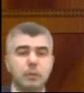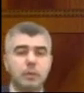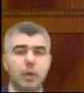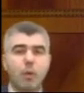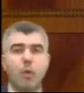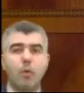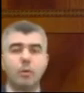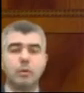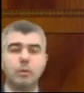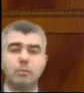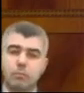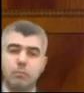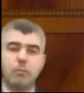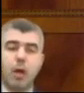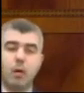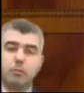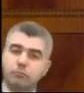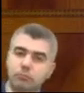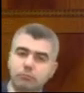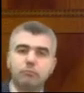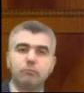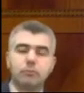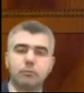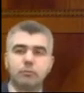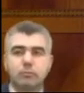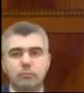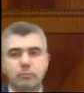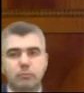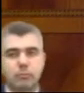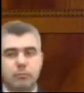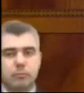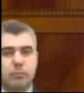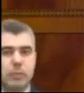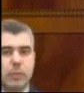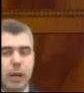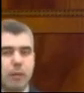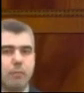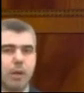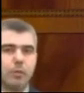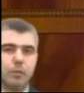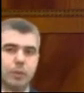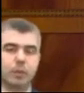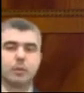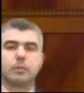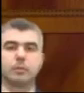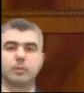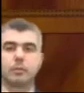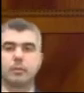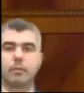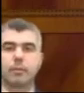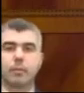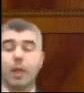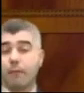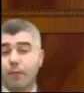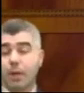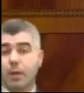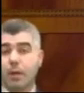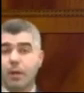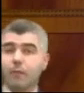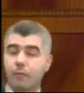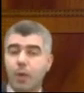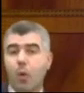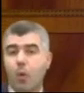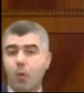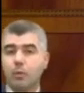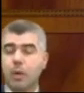وإن اتفاقات التجارة الحرة من أجل بلدينا، وهناك فائدة للبلدين.